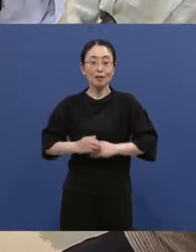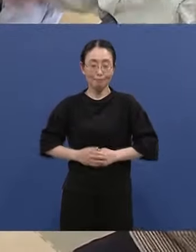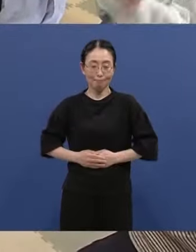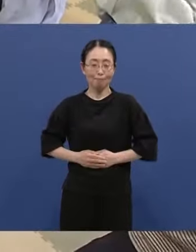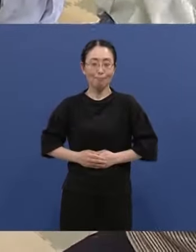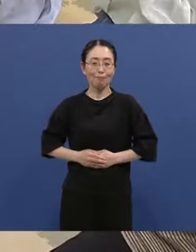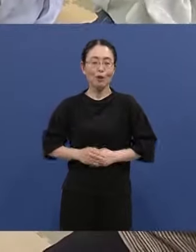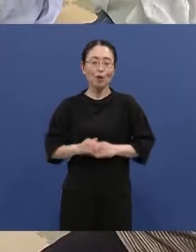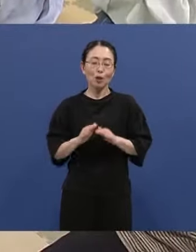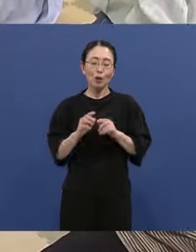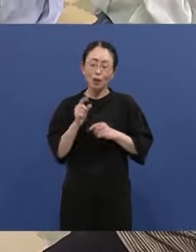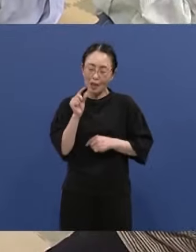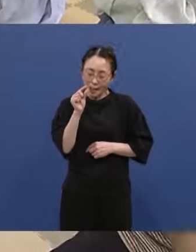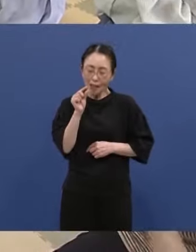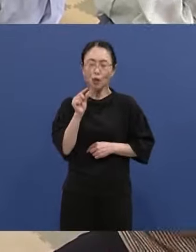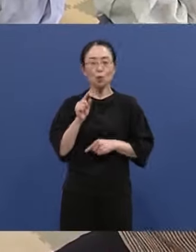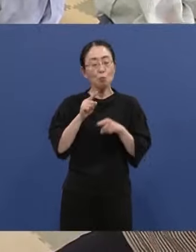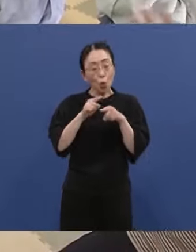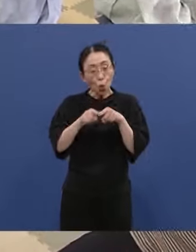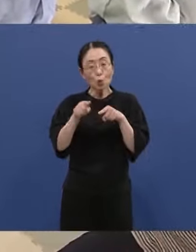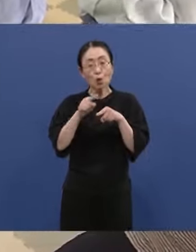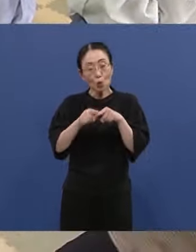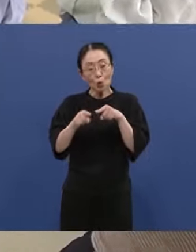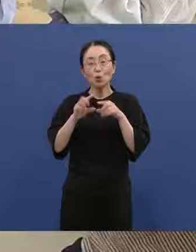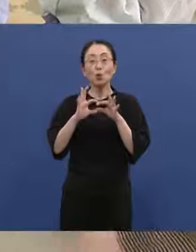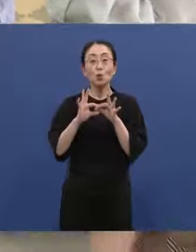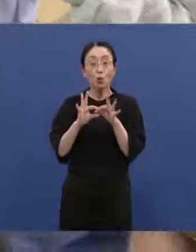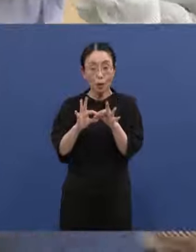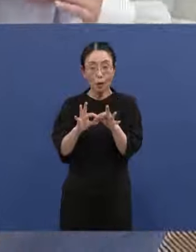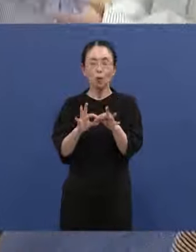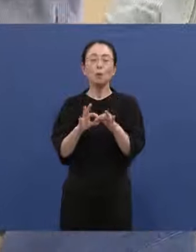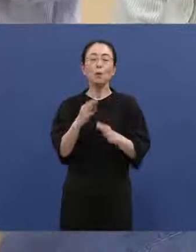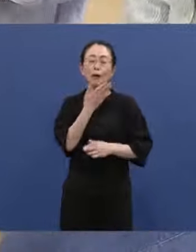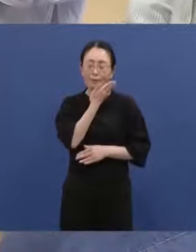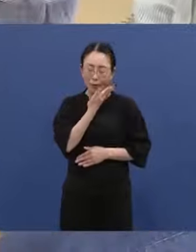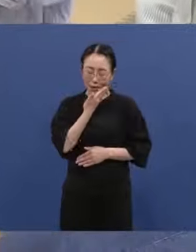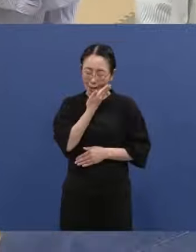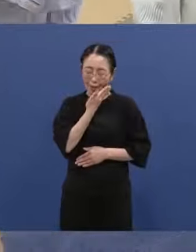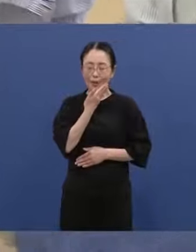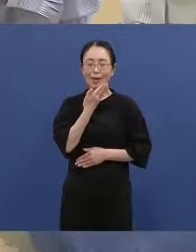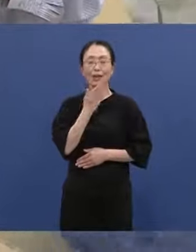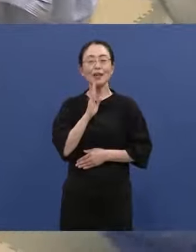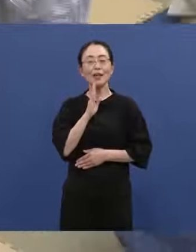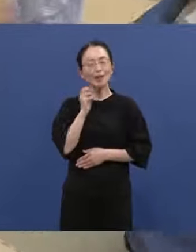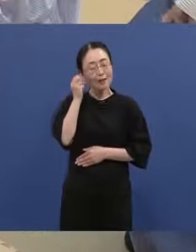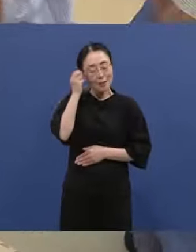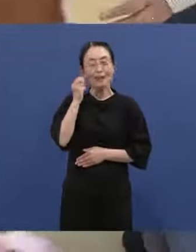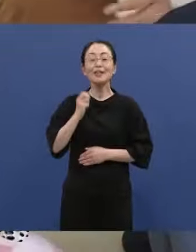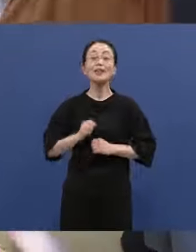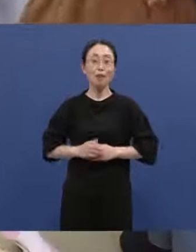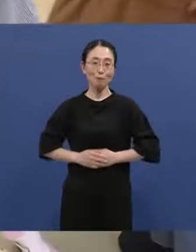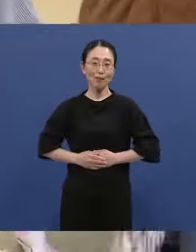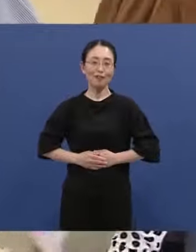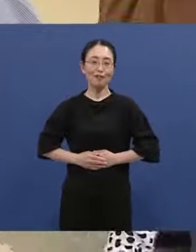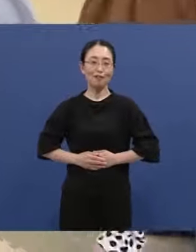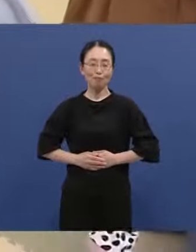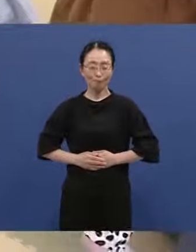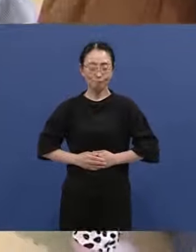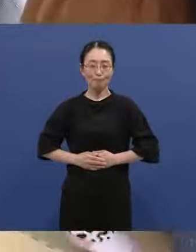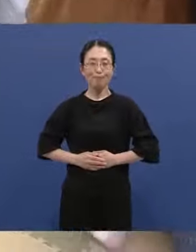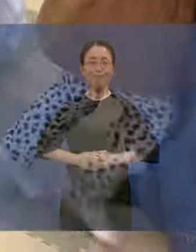ぱり小さなことでもコツコツと続けることってすごい大切だなと実感しております。